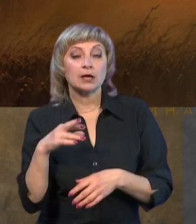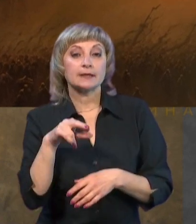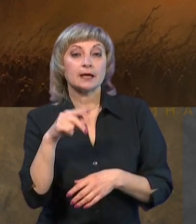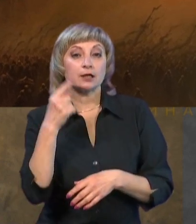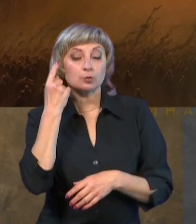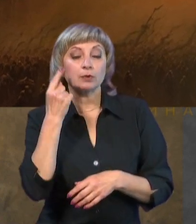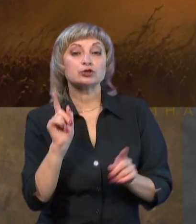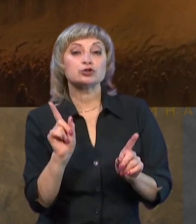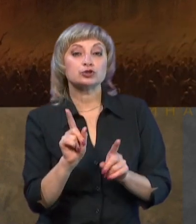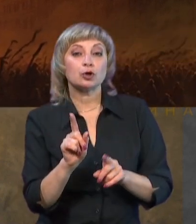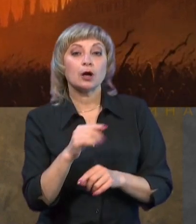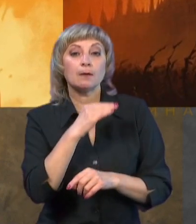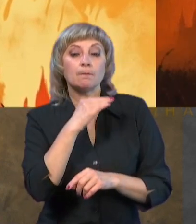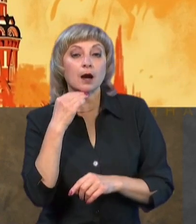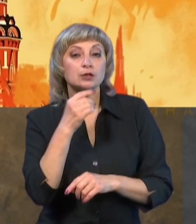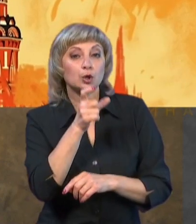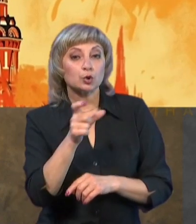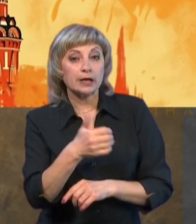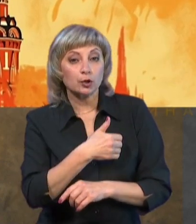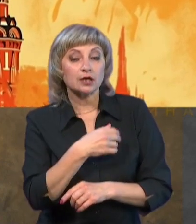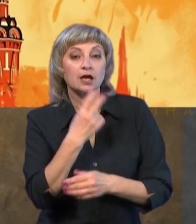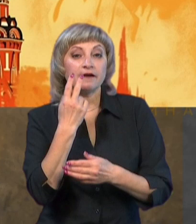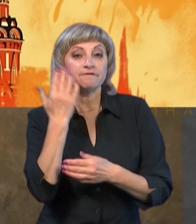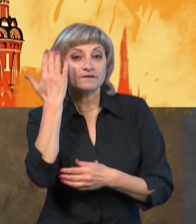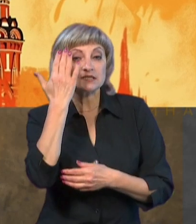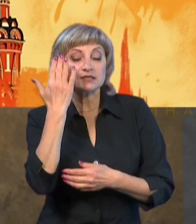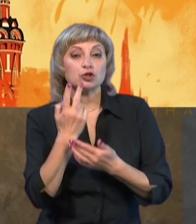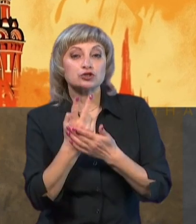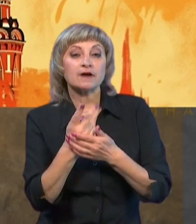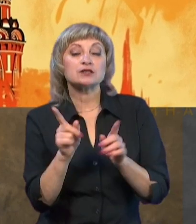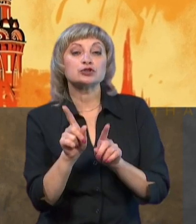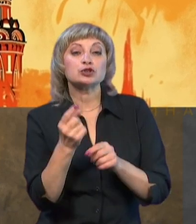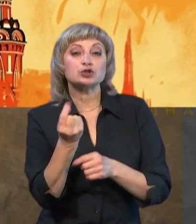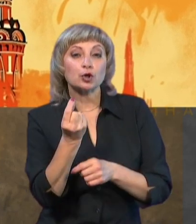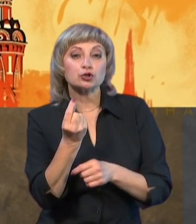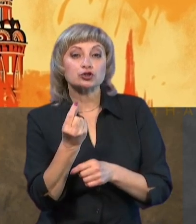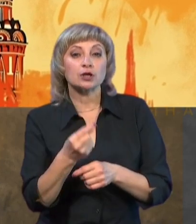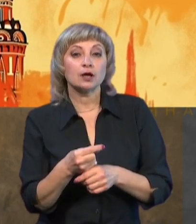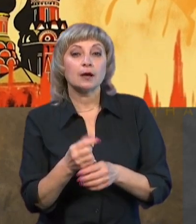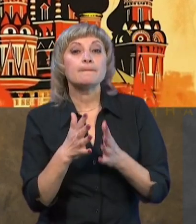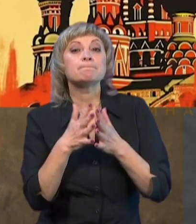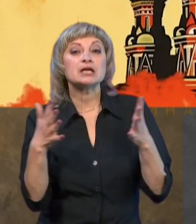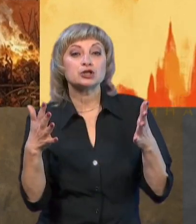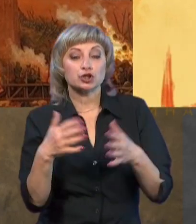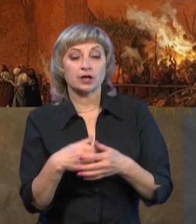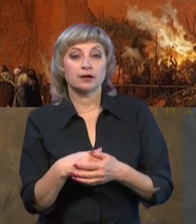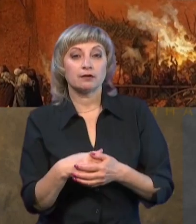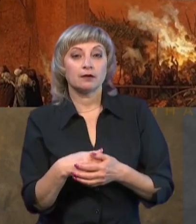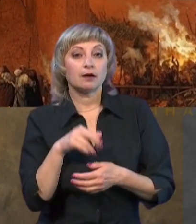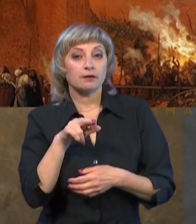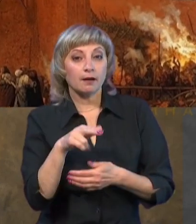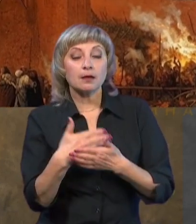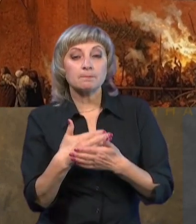що багато людей хотіли візуалізувати щось трошки більше. Я,